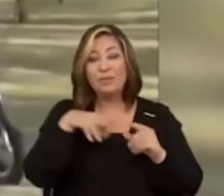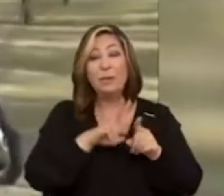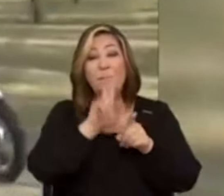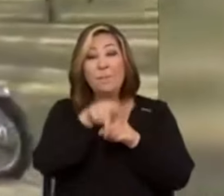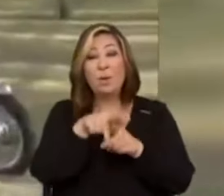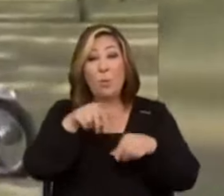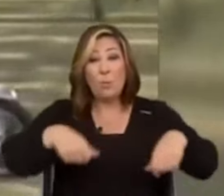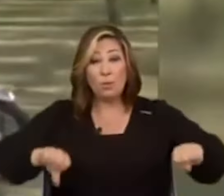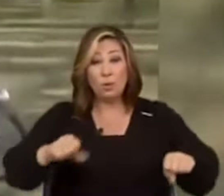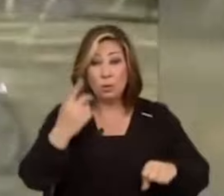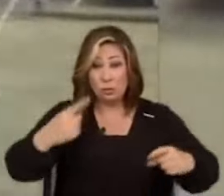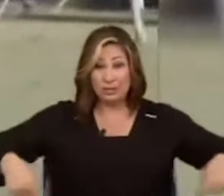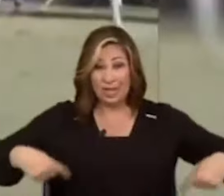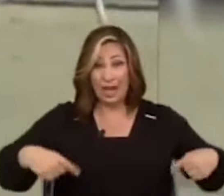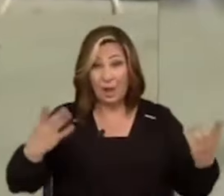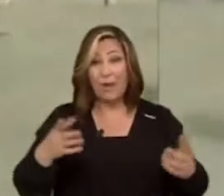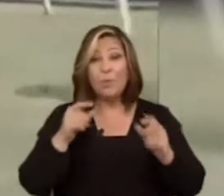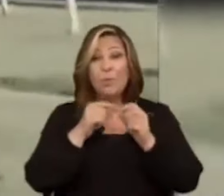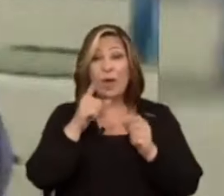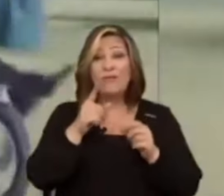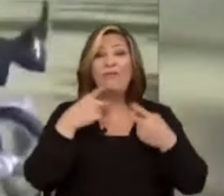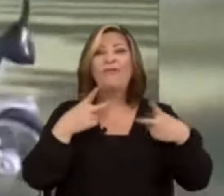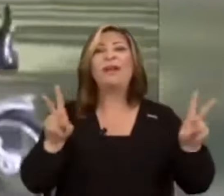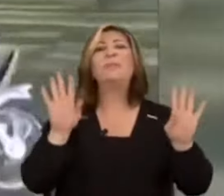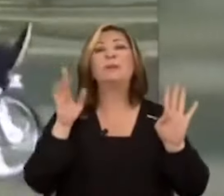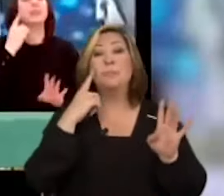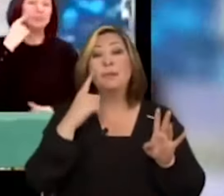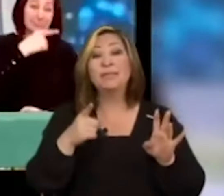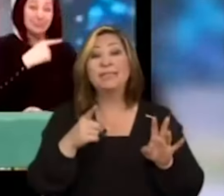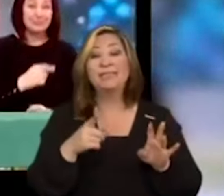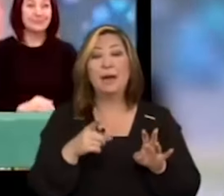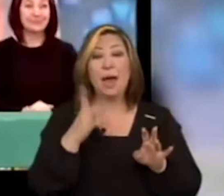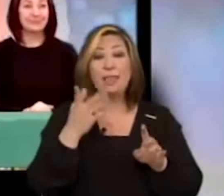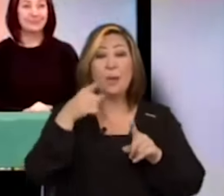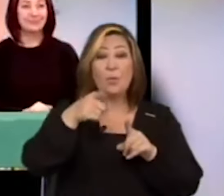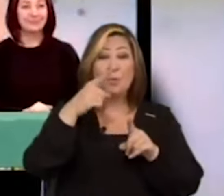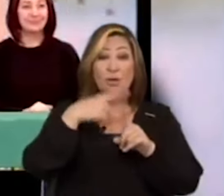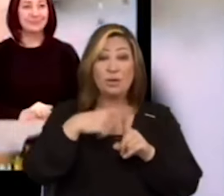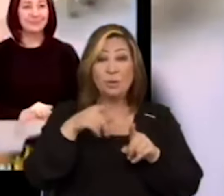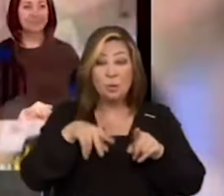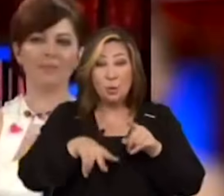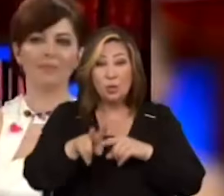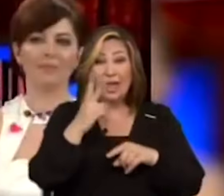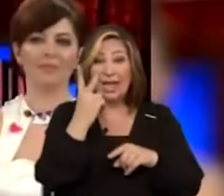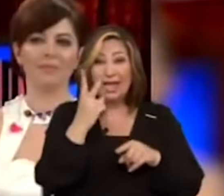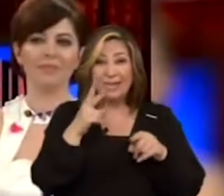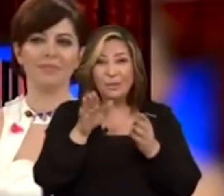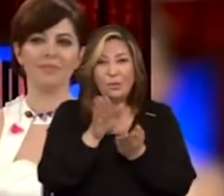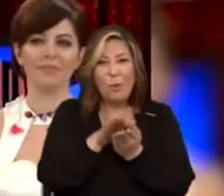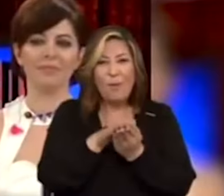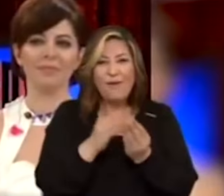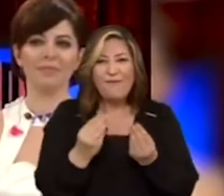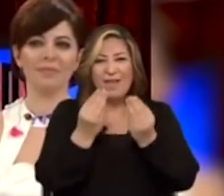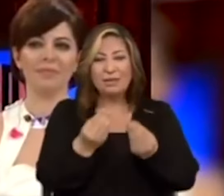biniyor. Motosiklet 3 tekerlekli ama Bülent Serttaş için fark etmez baksanıza. Hatta bu konuda yolunu 2 adet kuçuya teslim